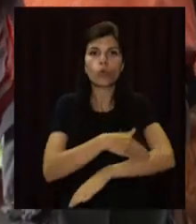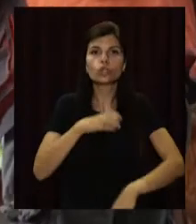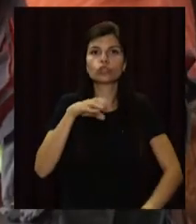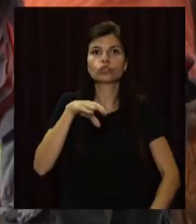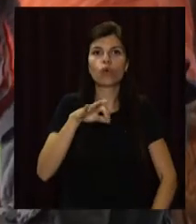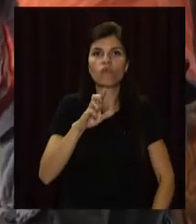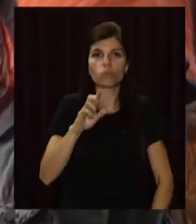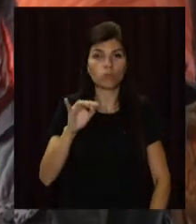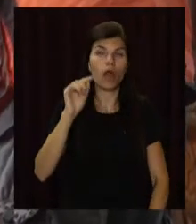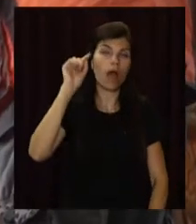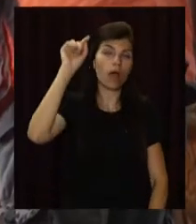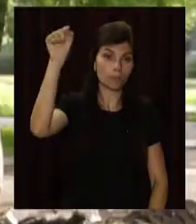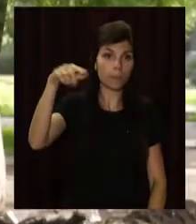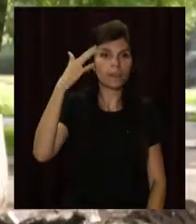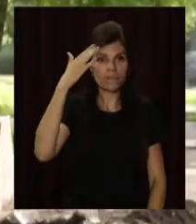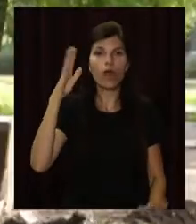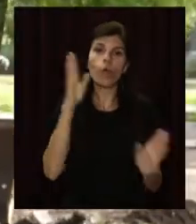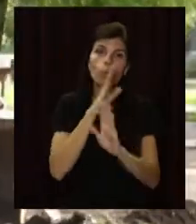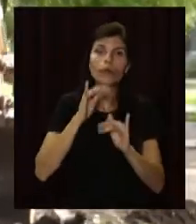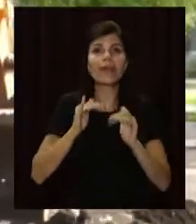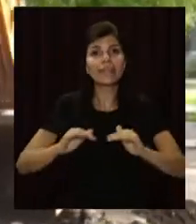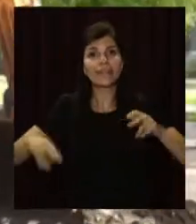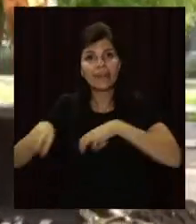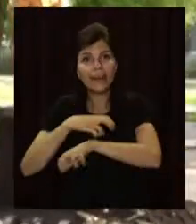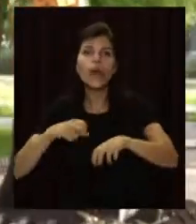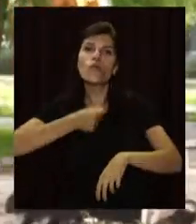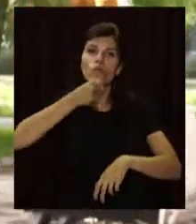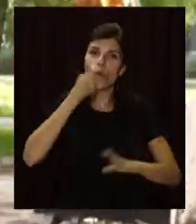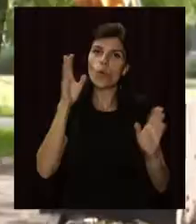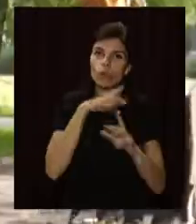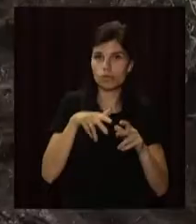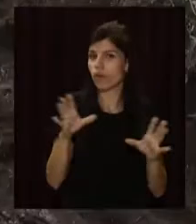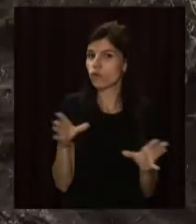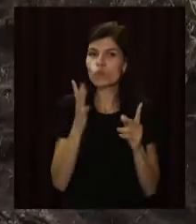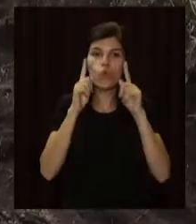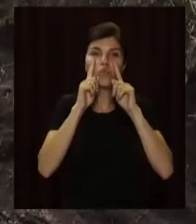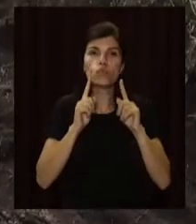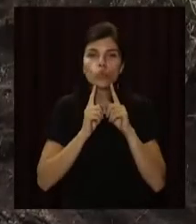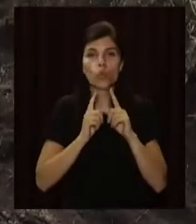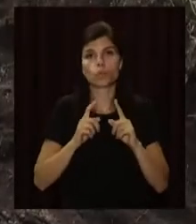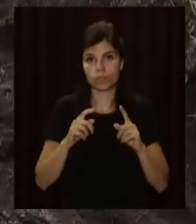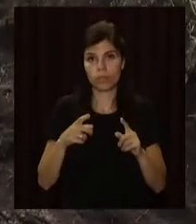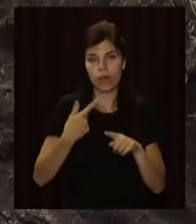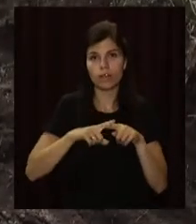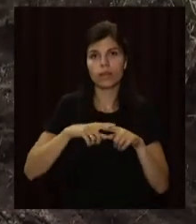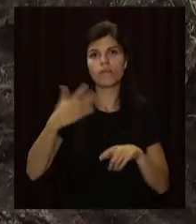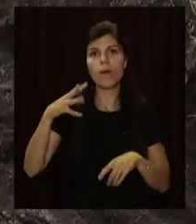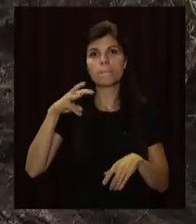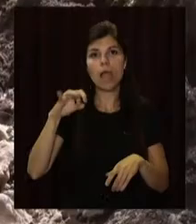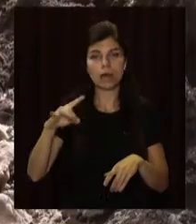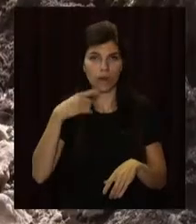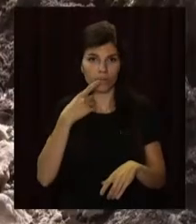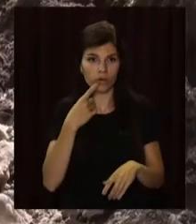Ліхтарі, лави, зони відпочинку для літніх людей і малечі. Тут буде усе для зручного дозвілля місцевих, каже міський голова Андрій